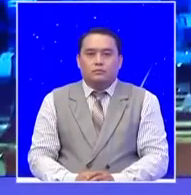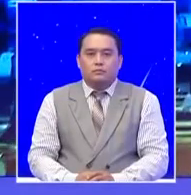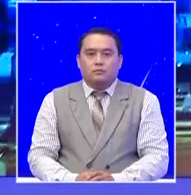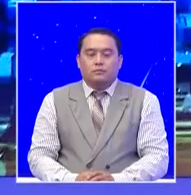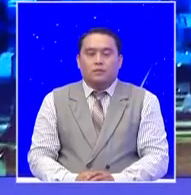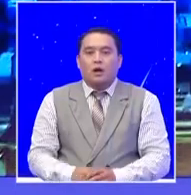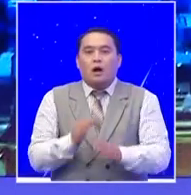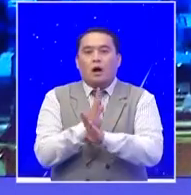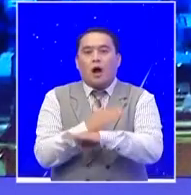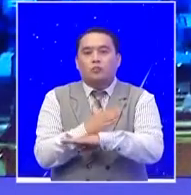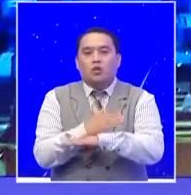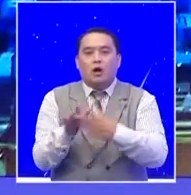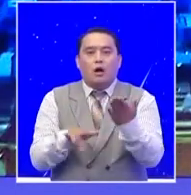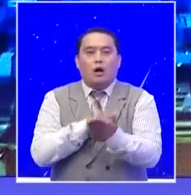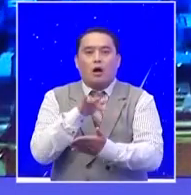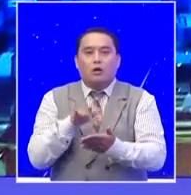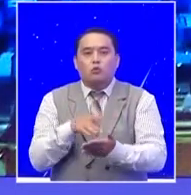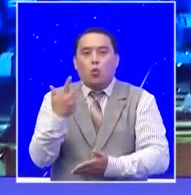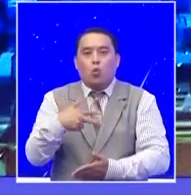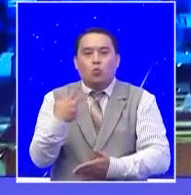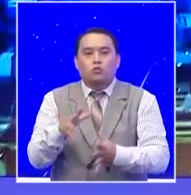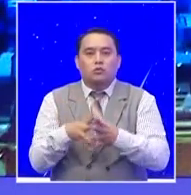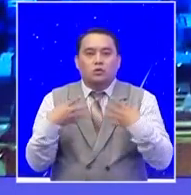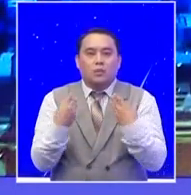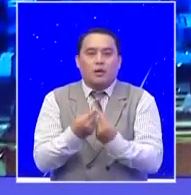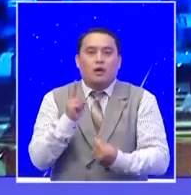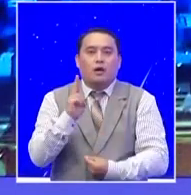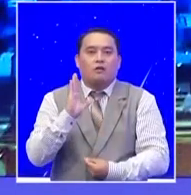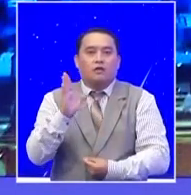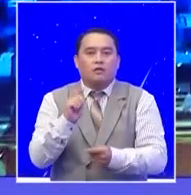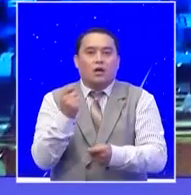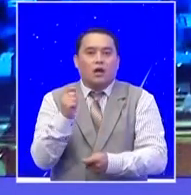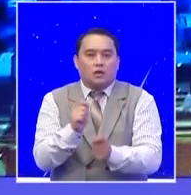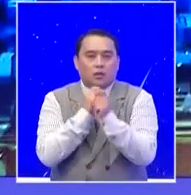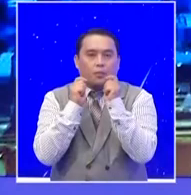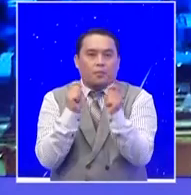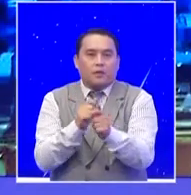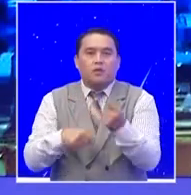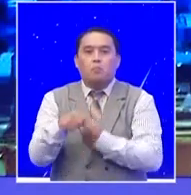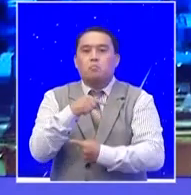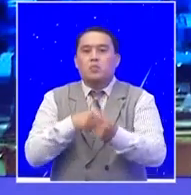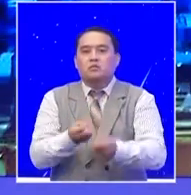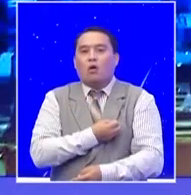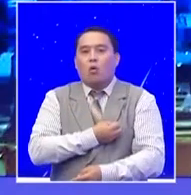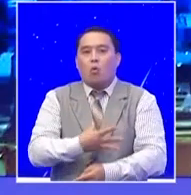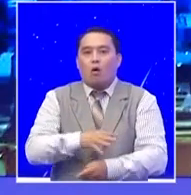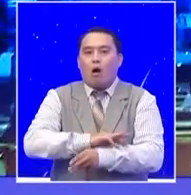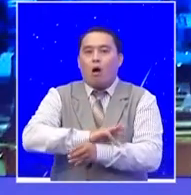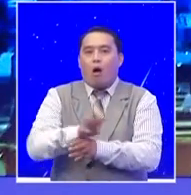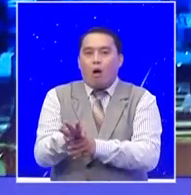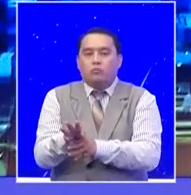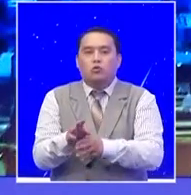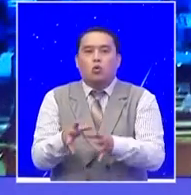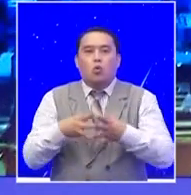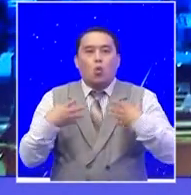Ақжолтай хабар. Қапшағай қаласының 30 отбасына пәтер кілті табысталды. Жергілікті кәсіпкерлер мен меценаттардың қаржыландыруымен көп